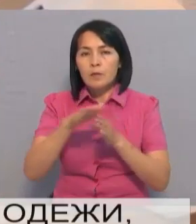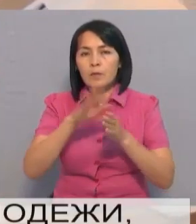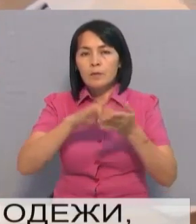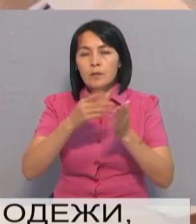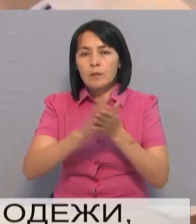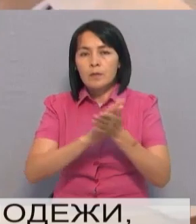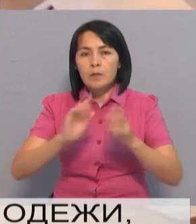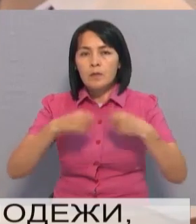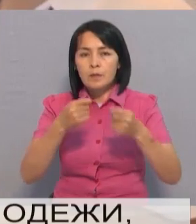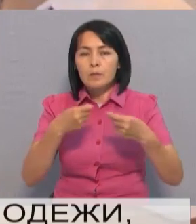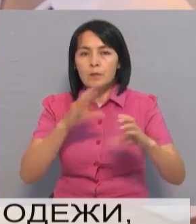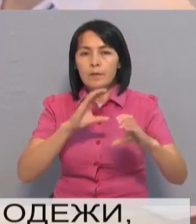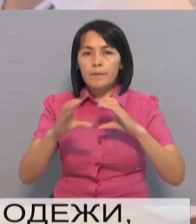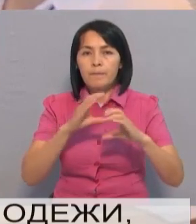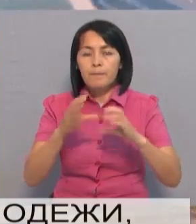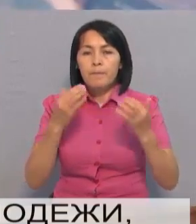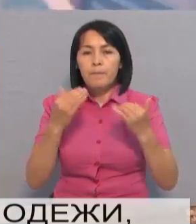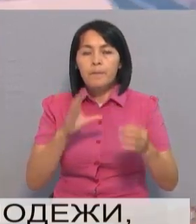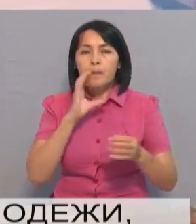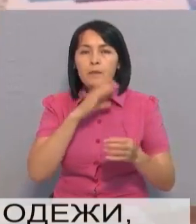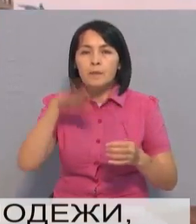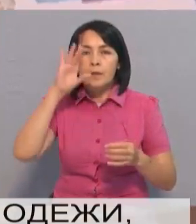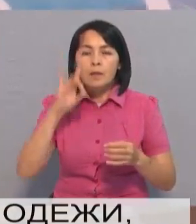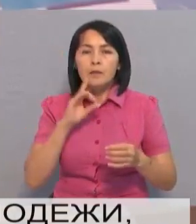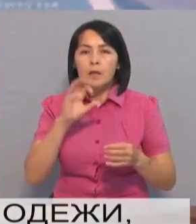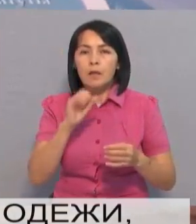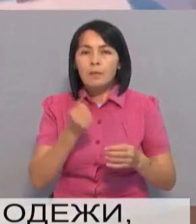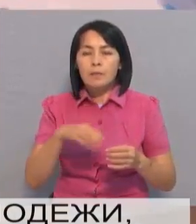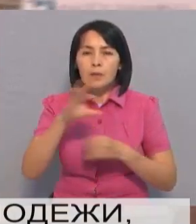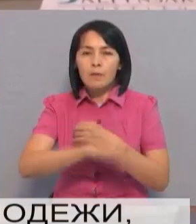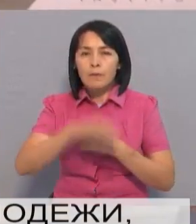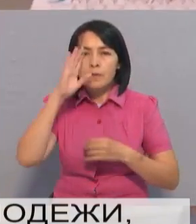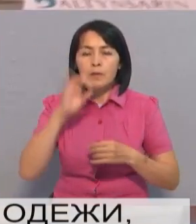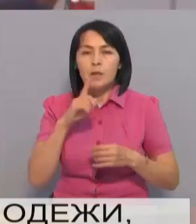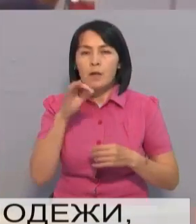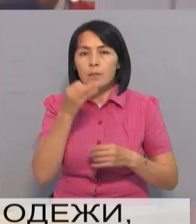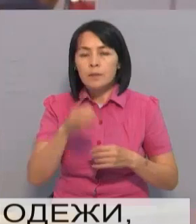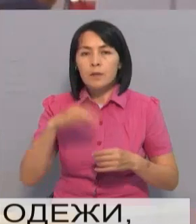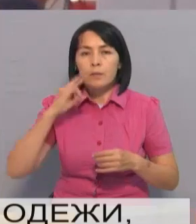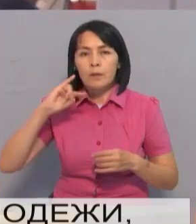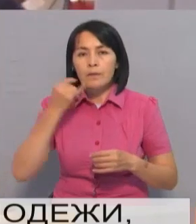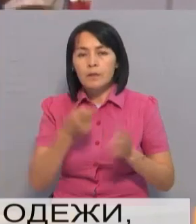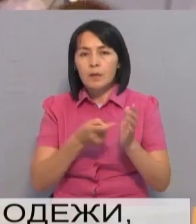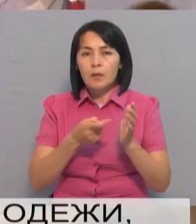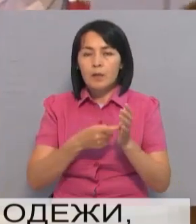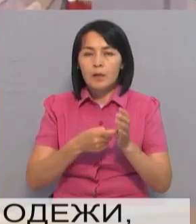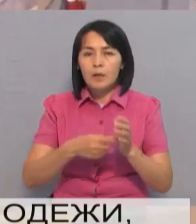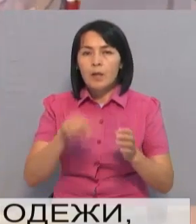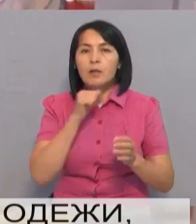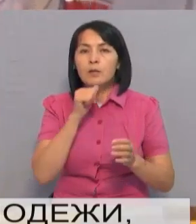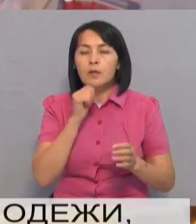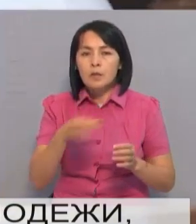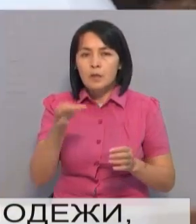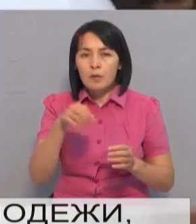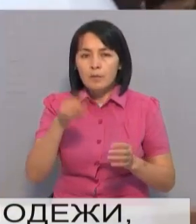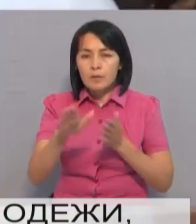гранты распределяются между университетами, расположенными в Северо-Казахстанской, Акмолинской, Восточно-Казахстанской, Абайской, Павлодарской, Карагандинской, Костанайской